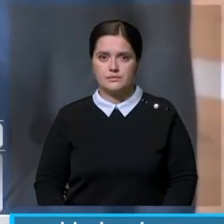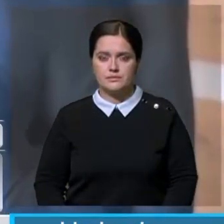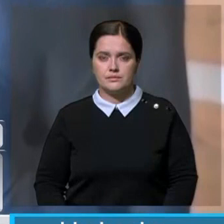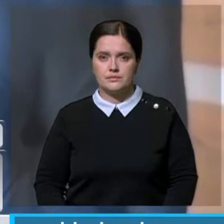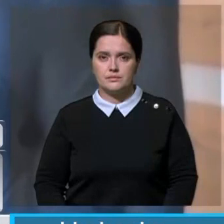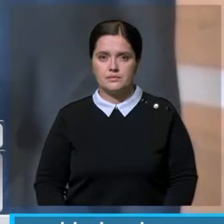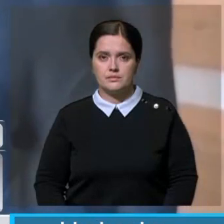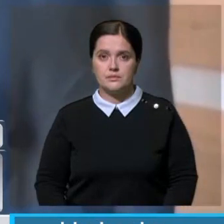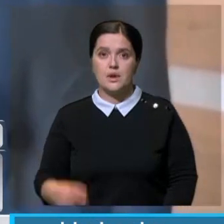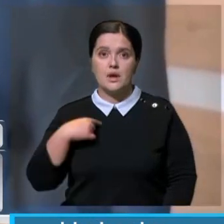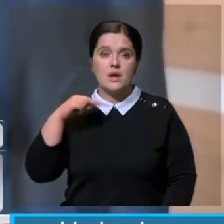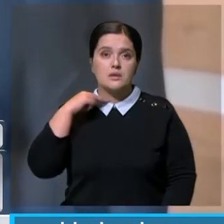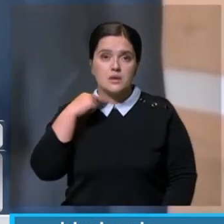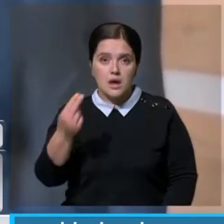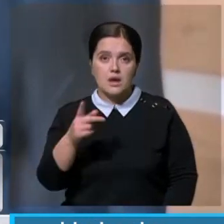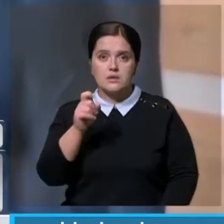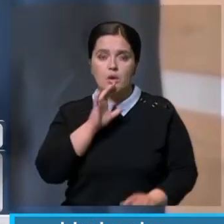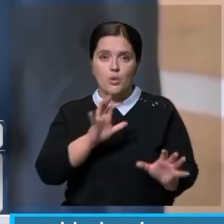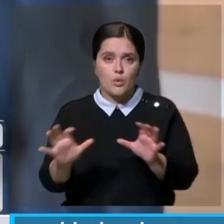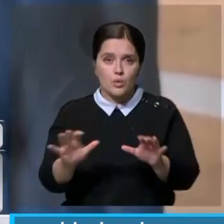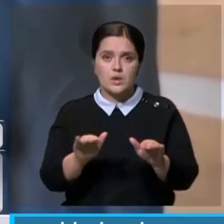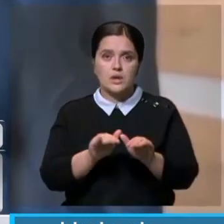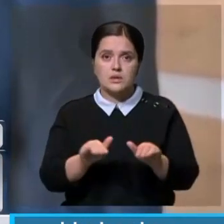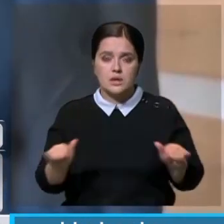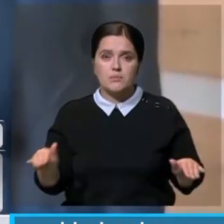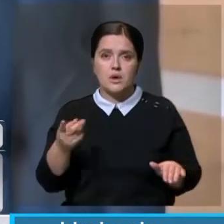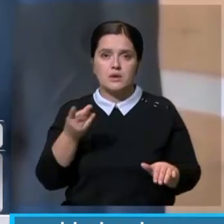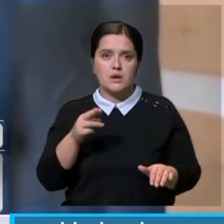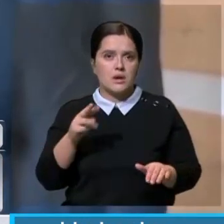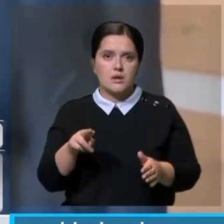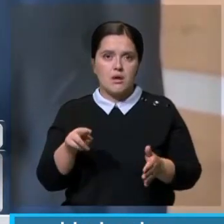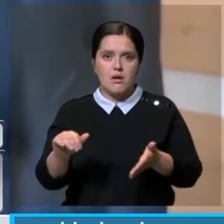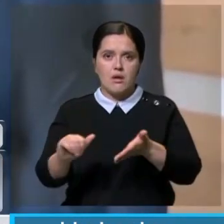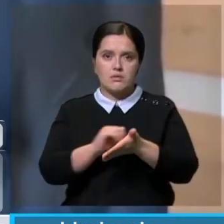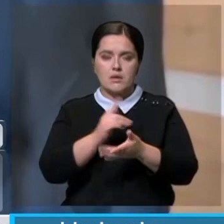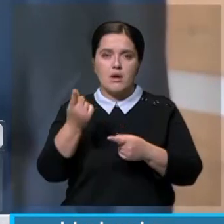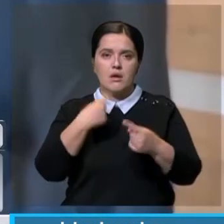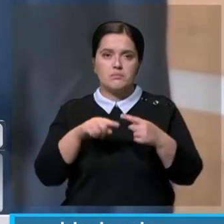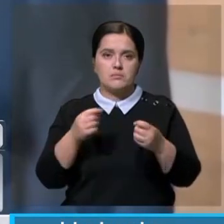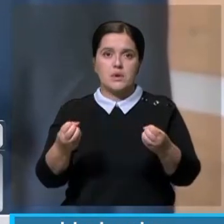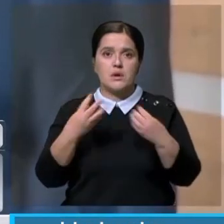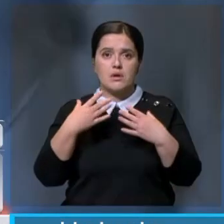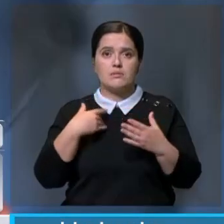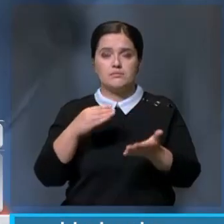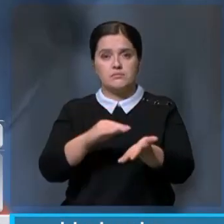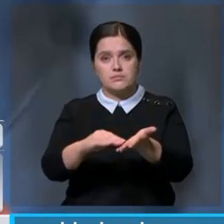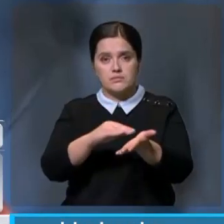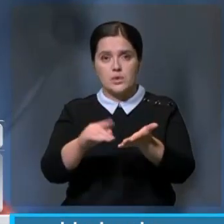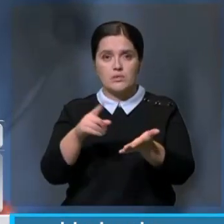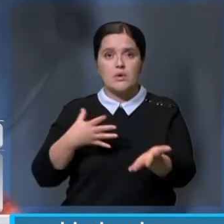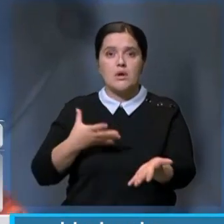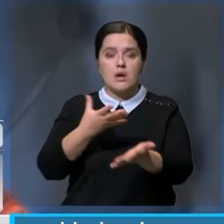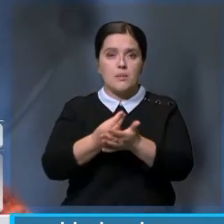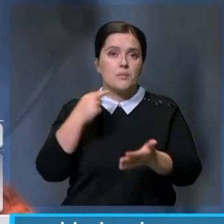Я задолжала оплату по уходу за детьми, поэтому няня отказалась отдать их мне. Я предложила написать расписку, что выплачу